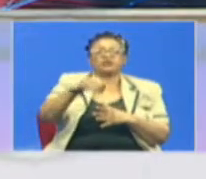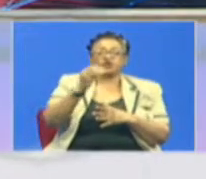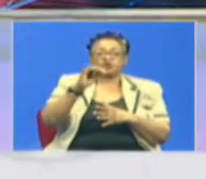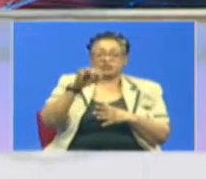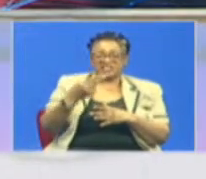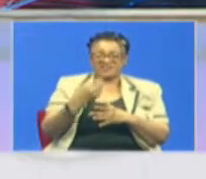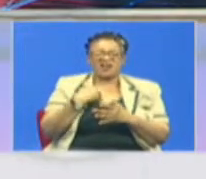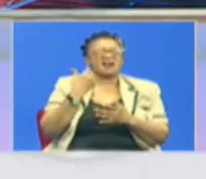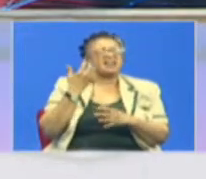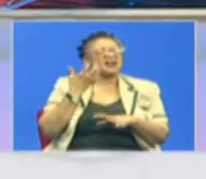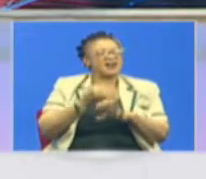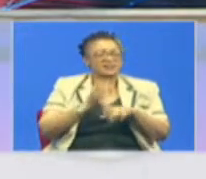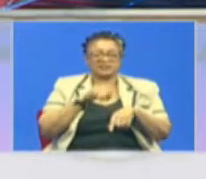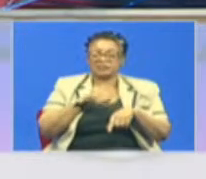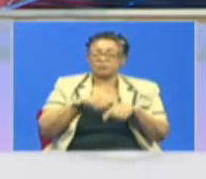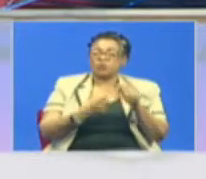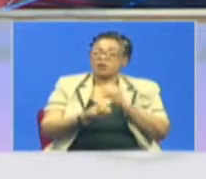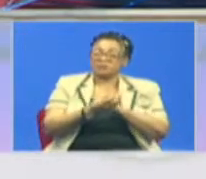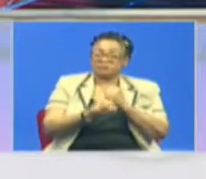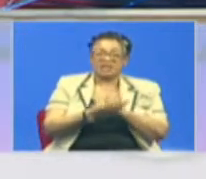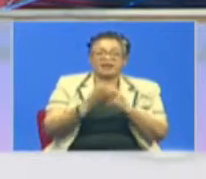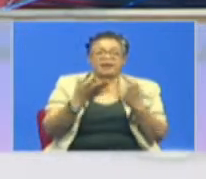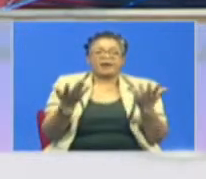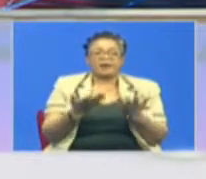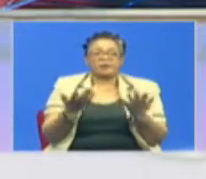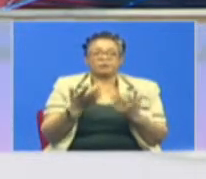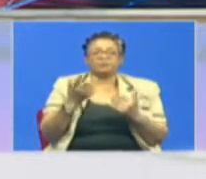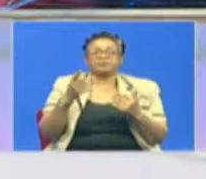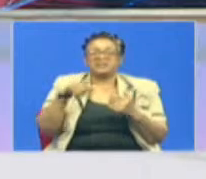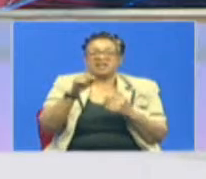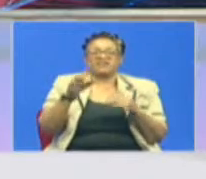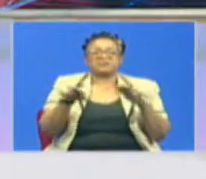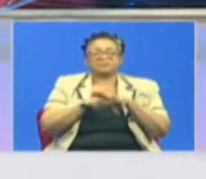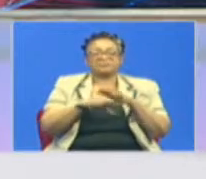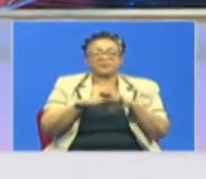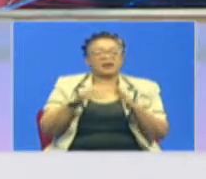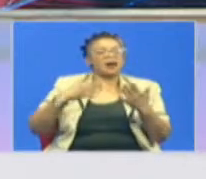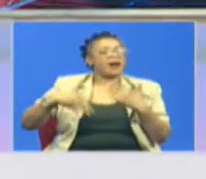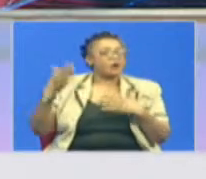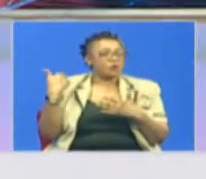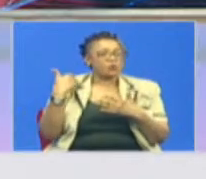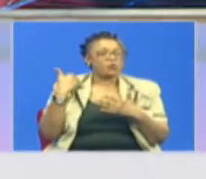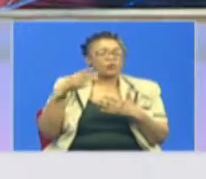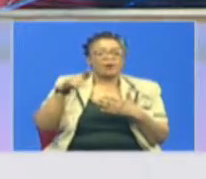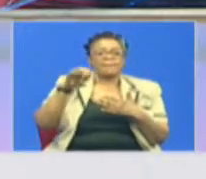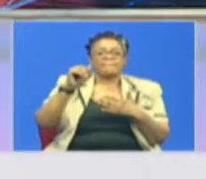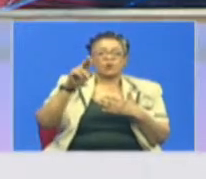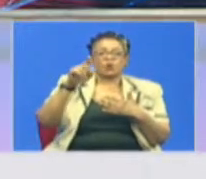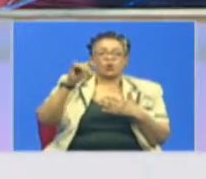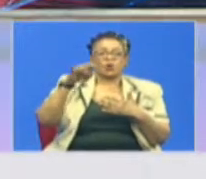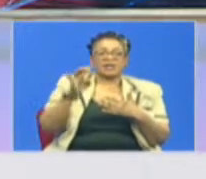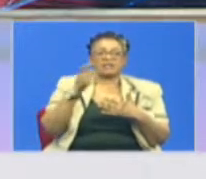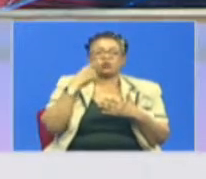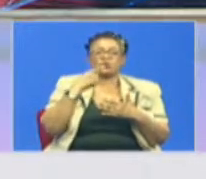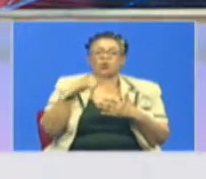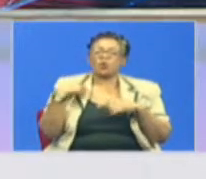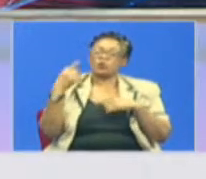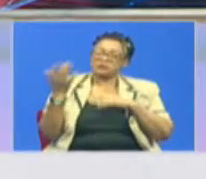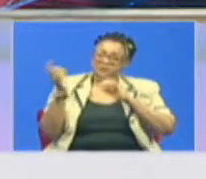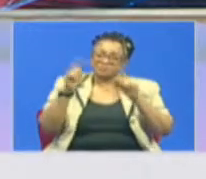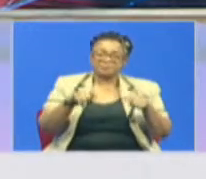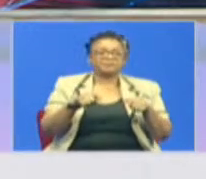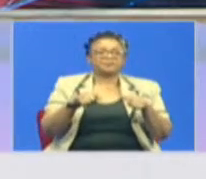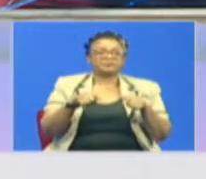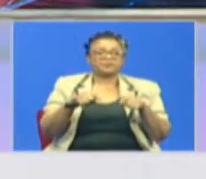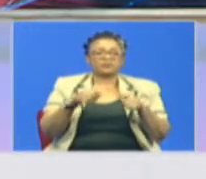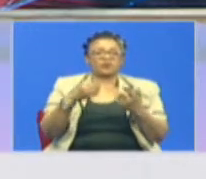wakati mgumu kuieleza kamati namna aliyekuwa msaidizi wa Waiguru wa zamani Pauline Kamau alivyokuwa anahudhuria vikao vya kamati ya